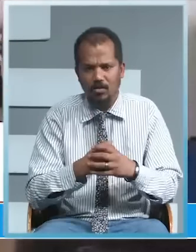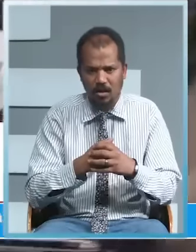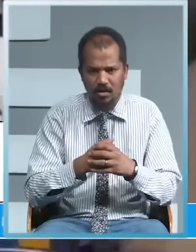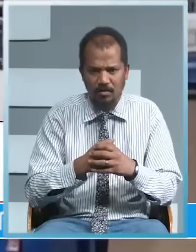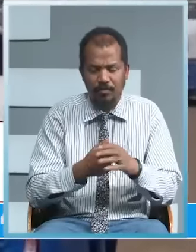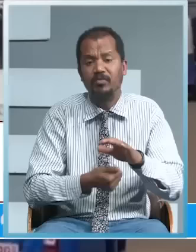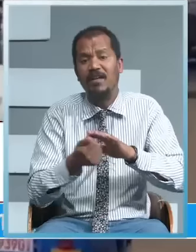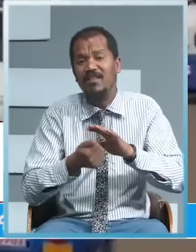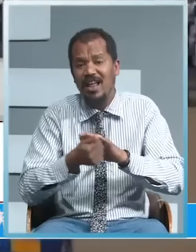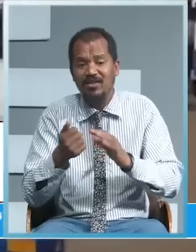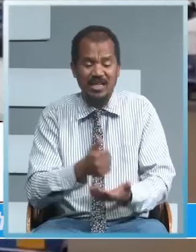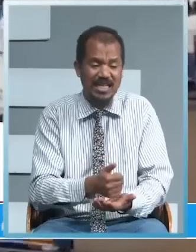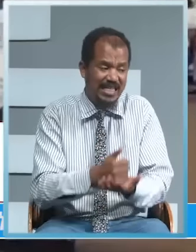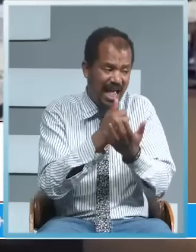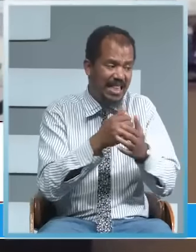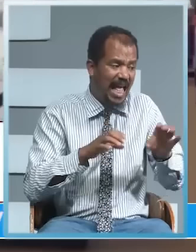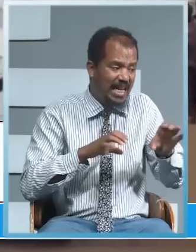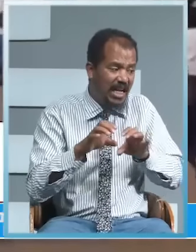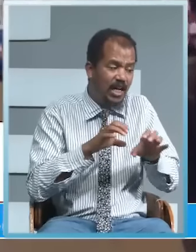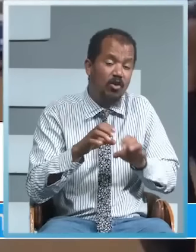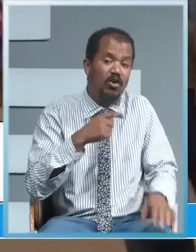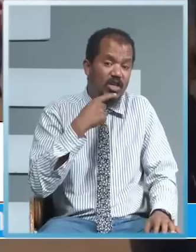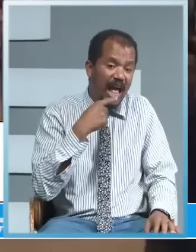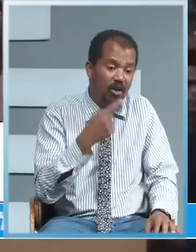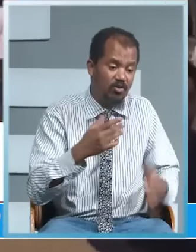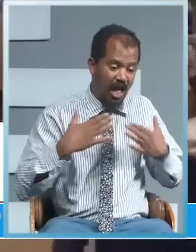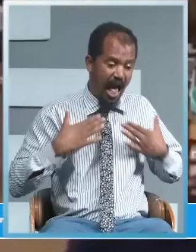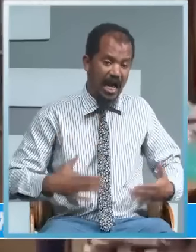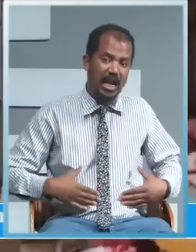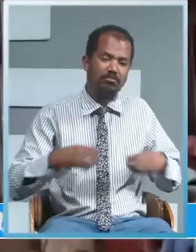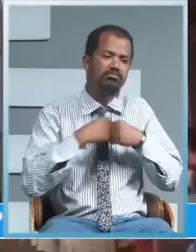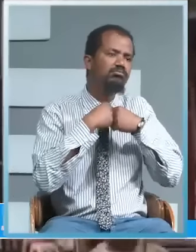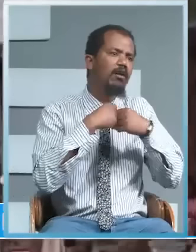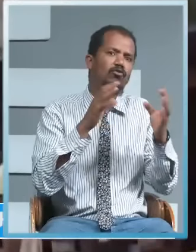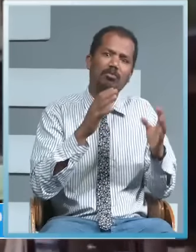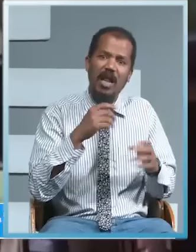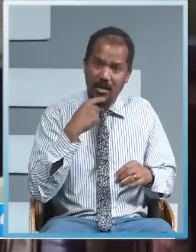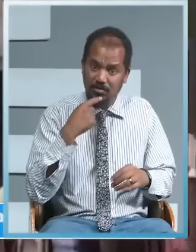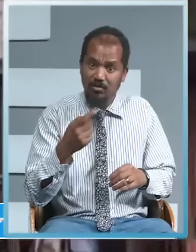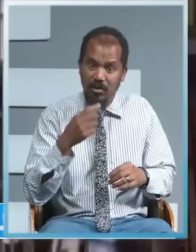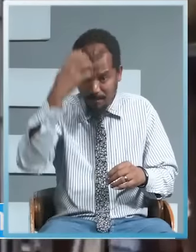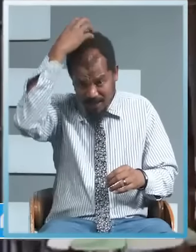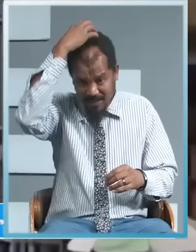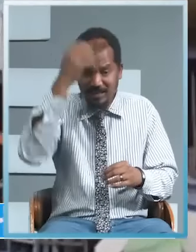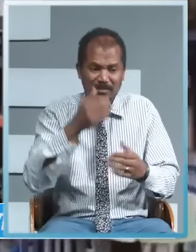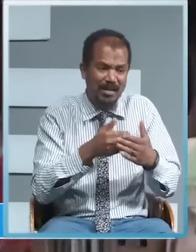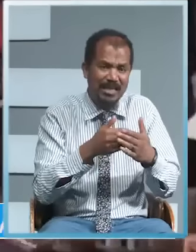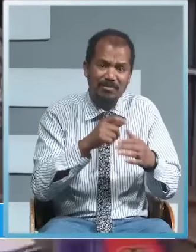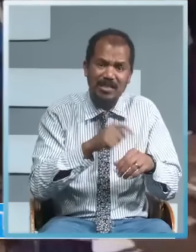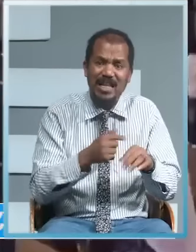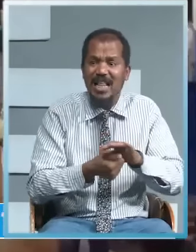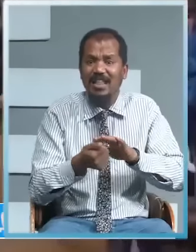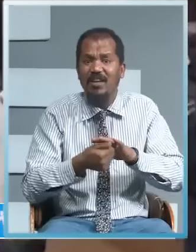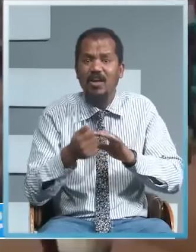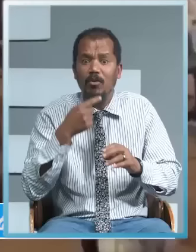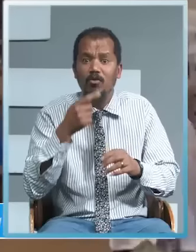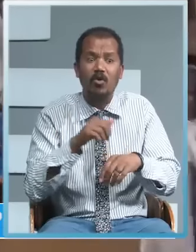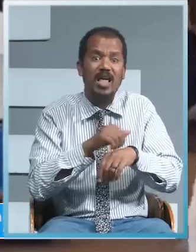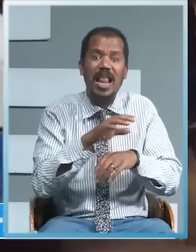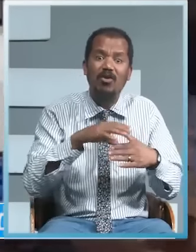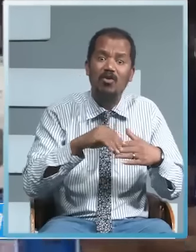የተናገሩት። ተፈናቃዮች እርዳታ እናደርግላችኋለን ያሉን አካላትም ጠፍተውብናል ያሉ ሲሆን መንግስት በቅርብ ጊዜ ለተፈናቃዮች